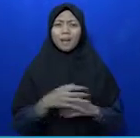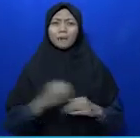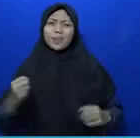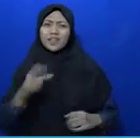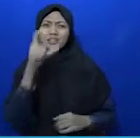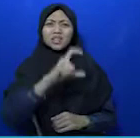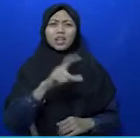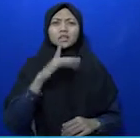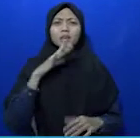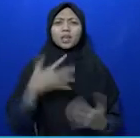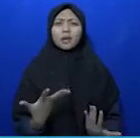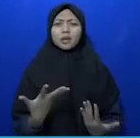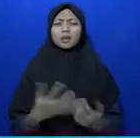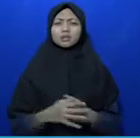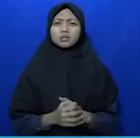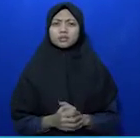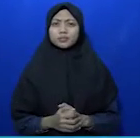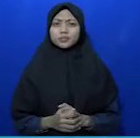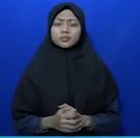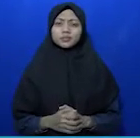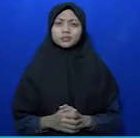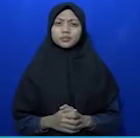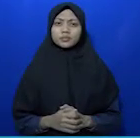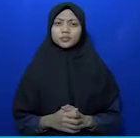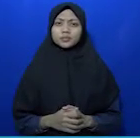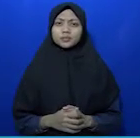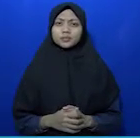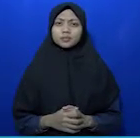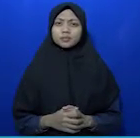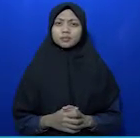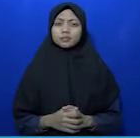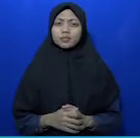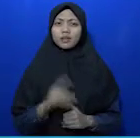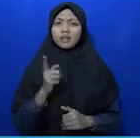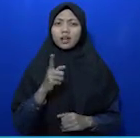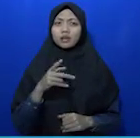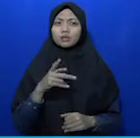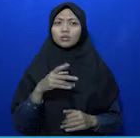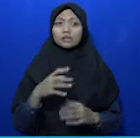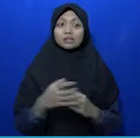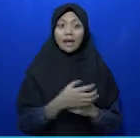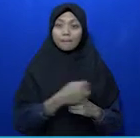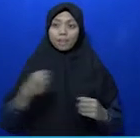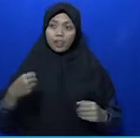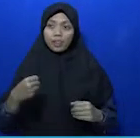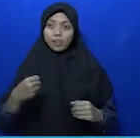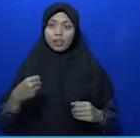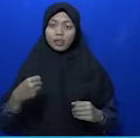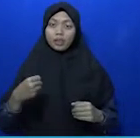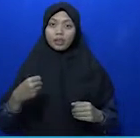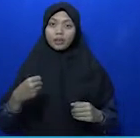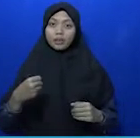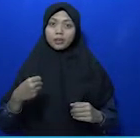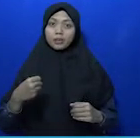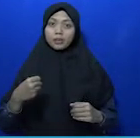tadi gitu ya, bagaimana cara mengambil itu. Nah kalau kemudian diambil